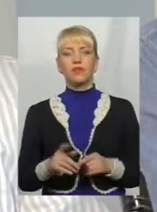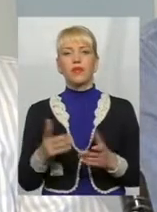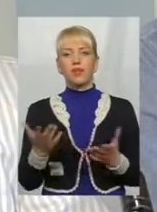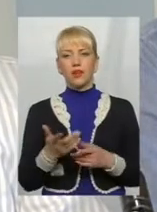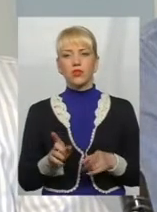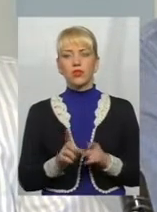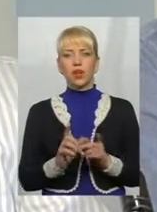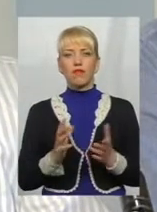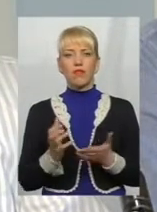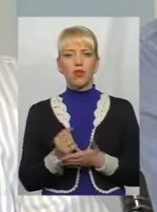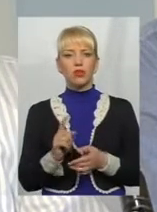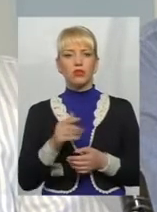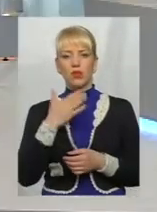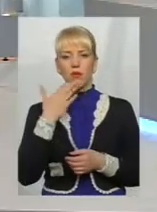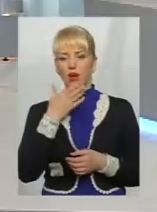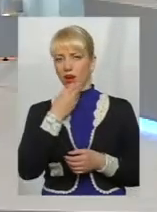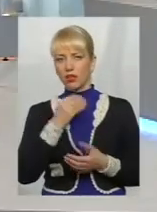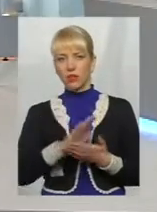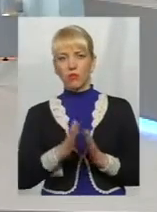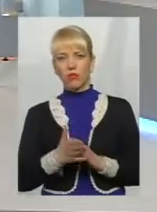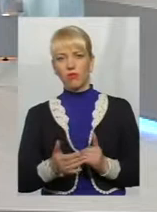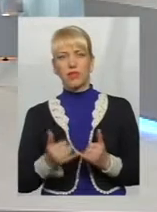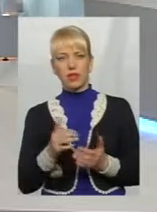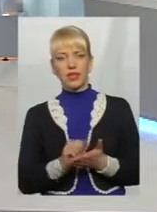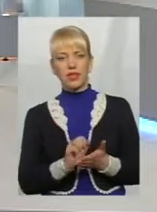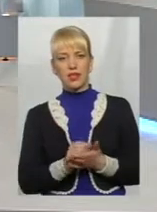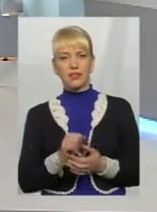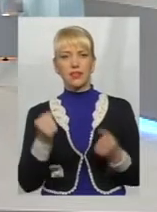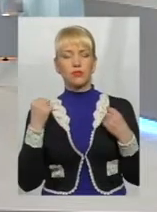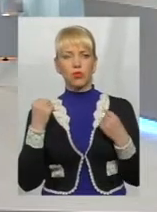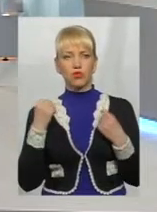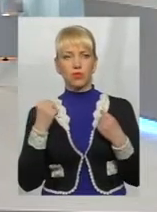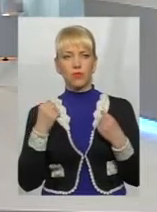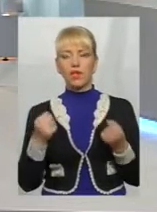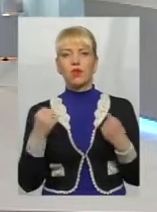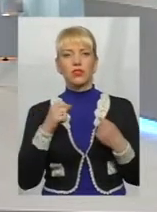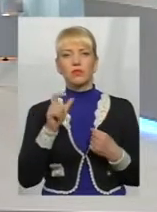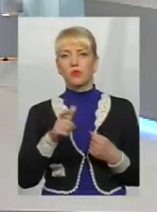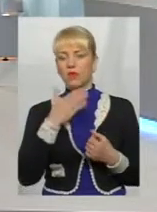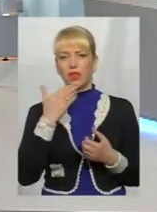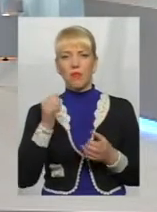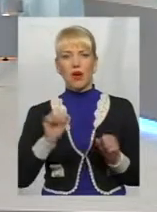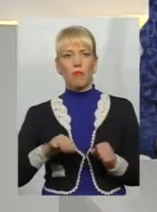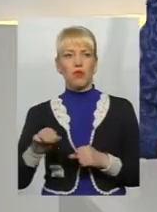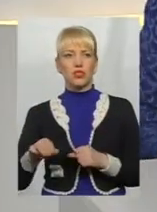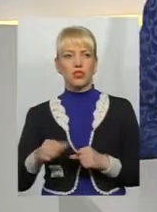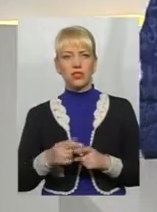що немає належних умов для занять спортом. Спортсмен не має можливості